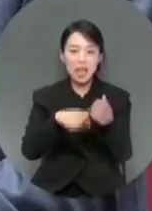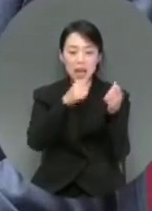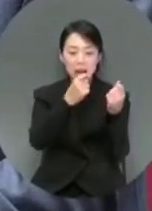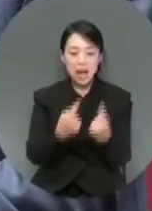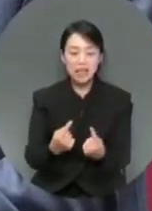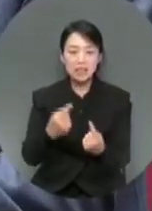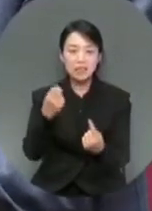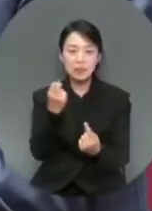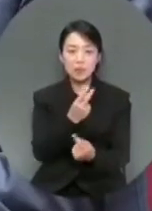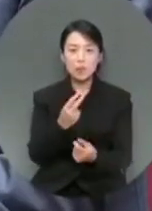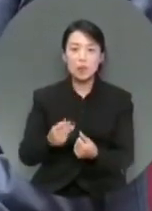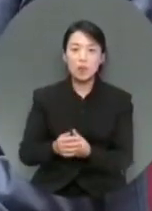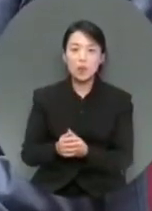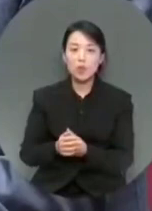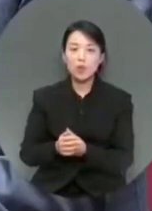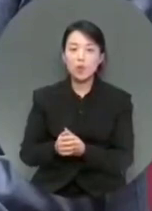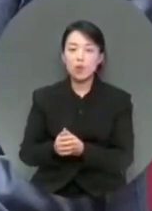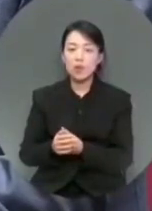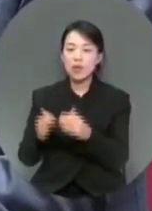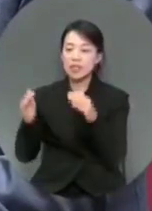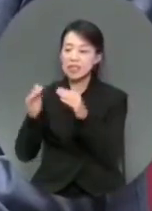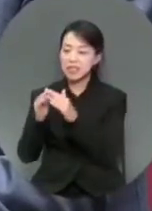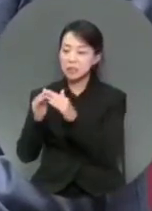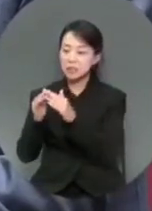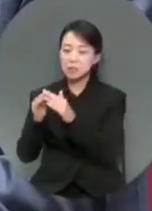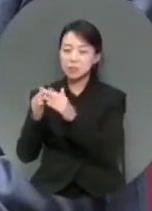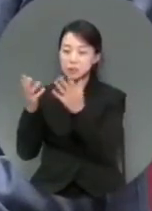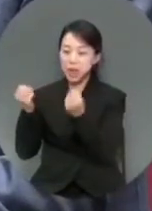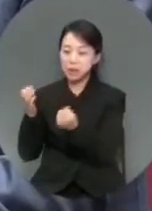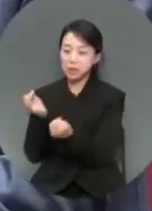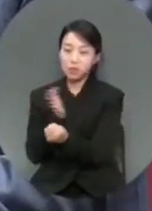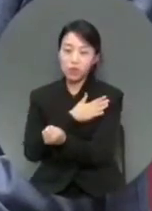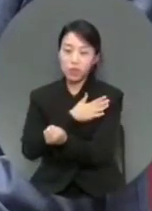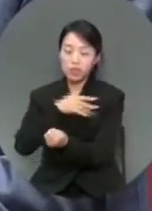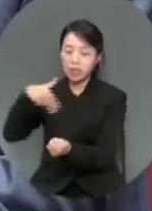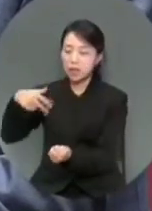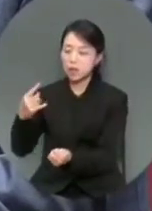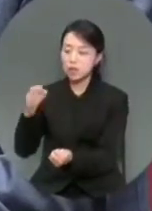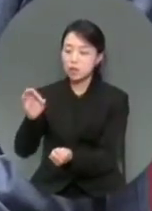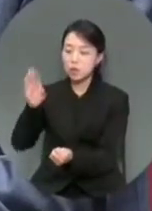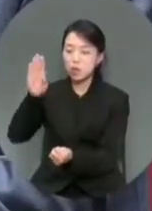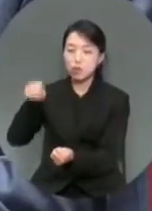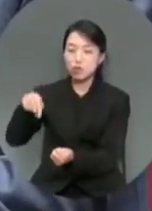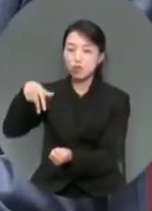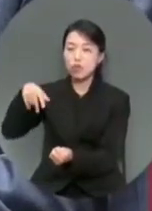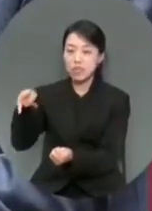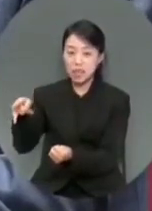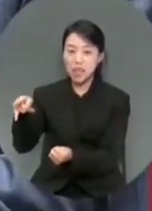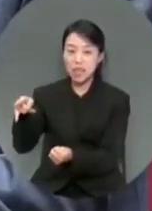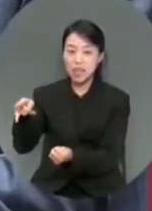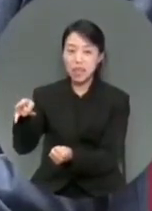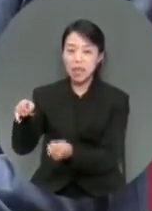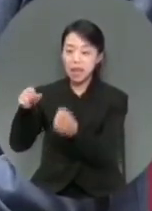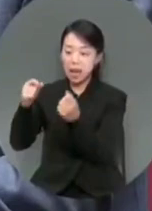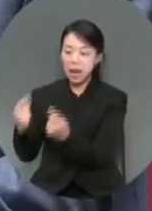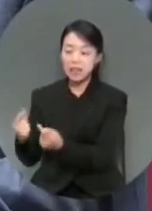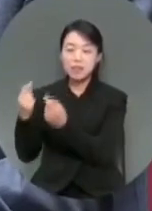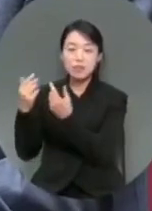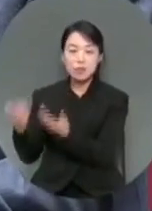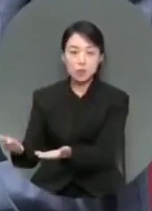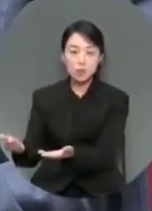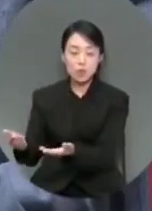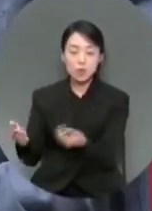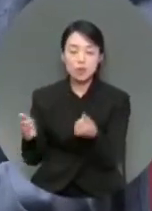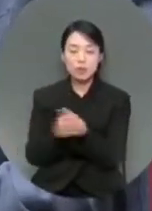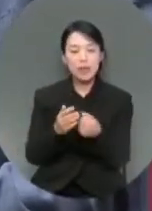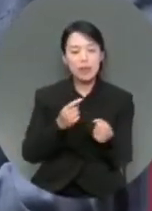간에 부동산 부자대 뭐 종부세 문제라든지 이런 문제에 대해서 감세가 되면 내년 세수는 훨씬 더